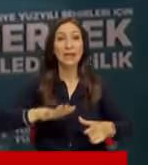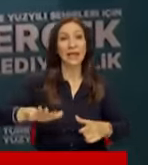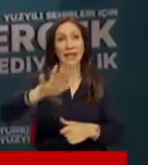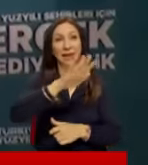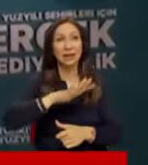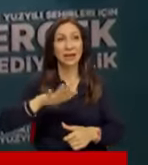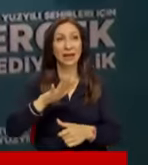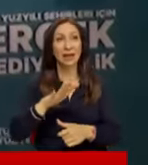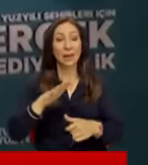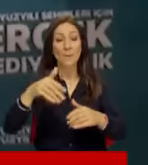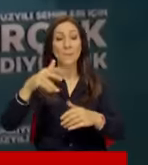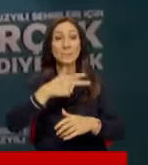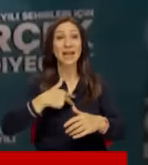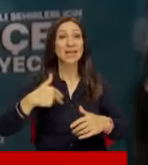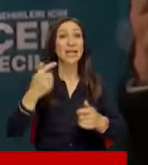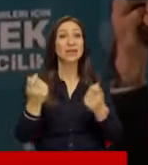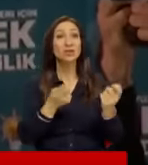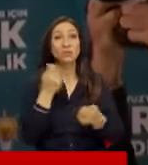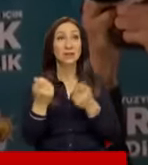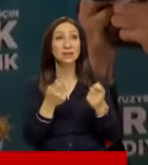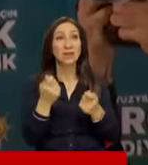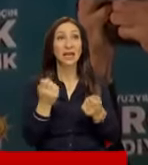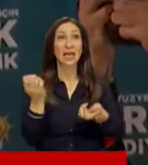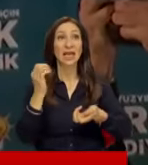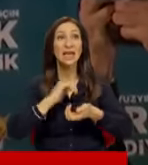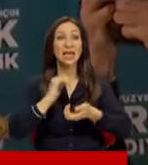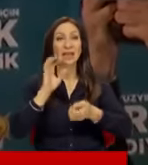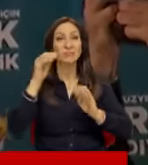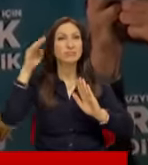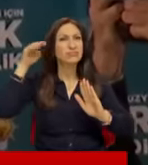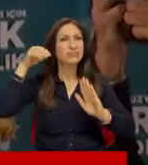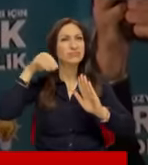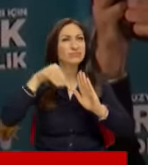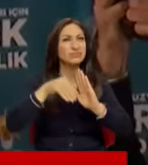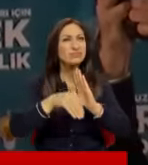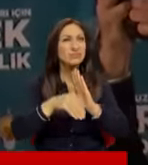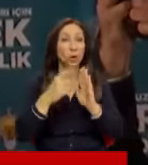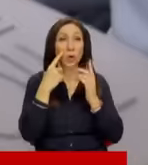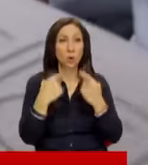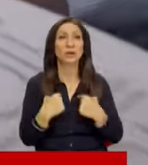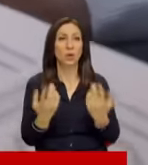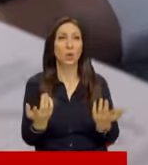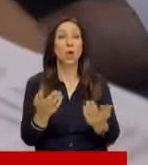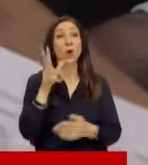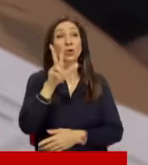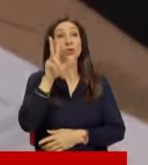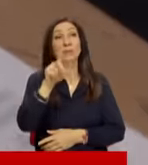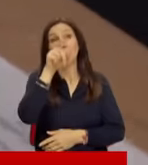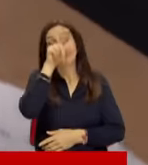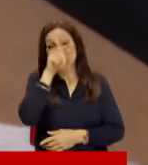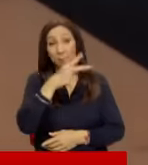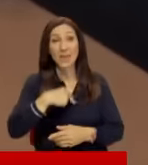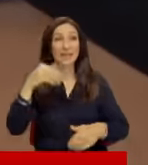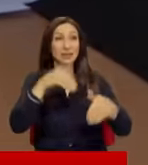genelinde mali idarelerde irtifa kaybı yaşadığımızı gösteriyor. 31 Mart mahalli